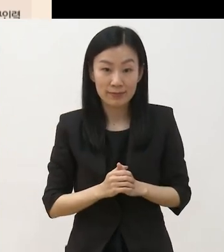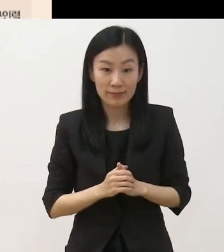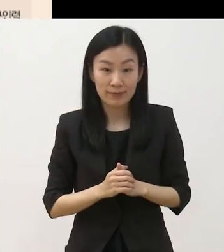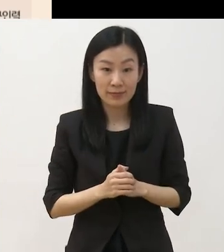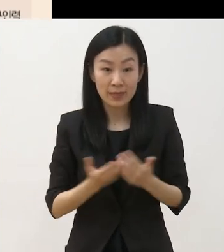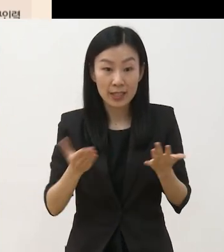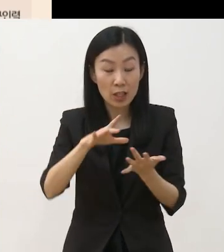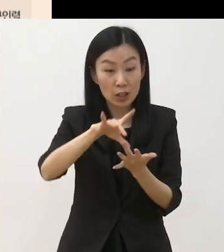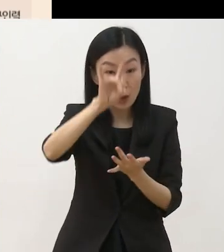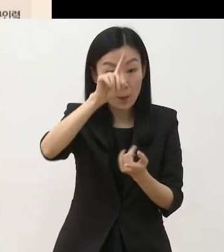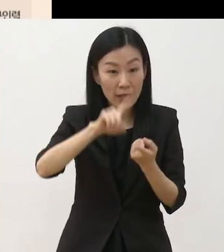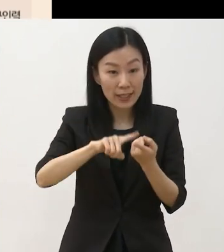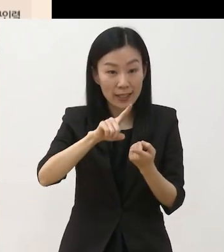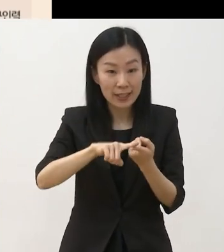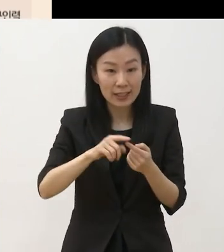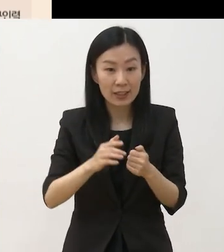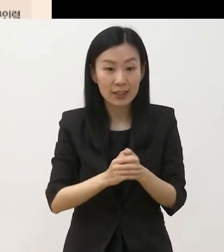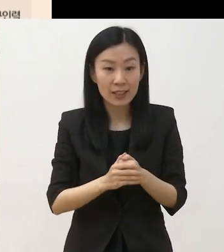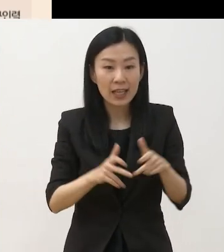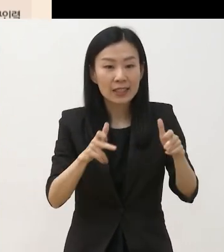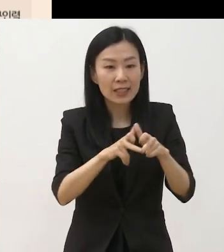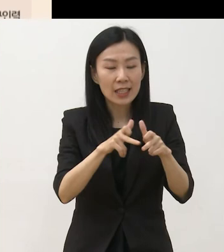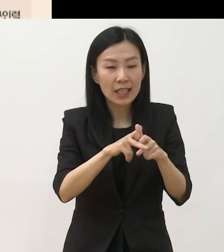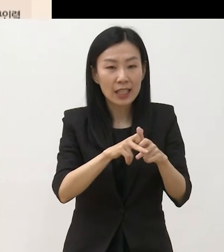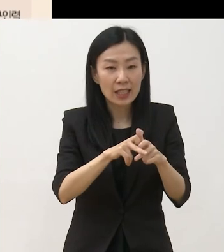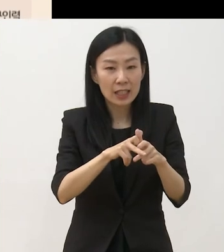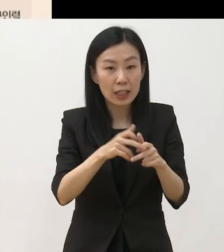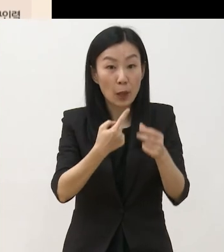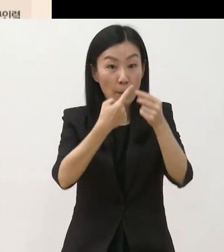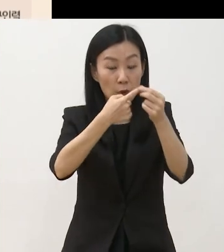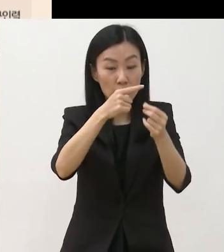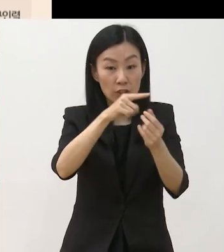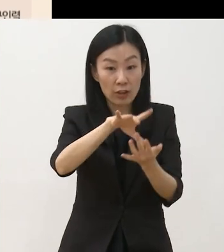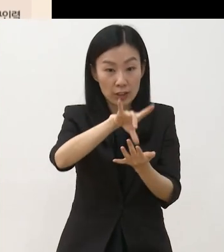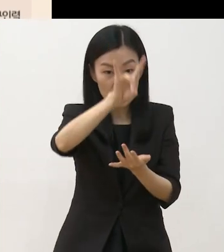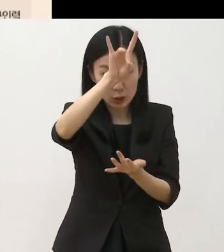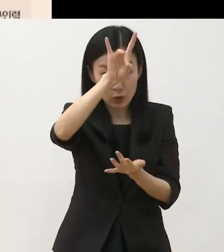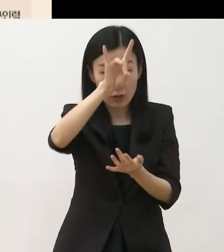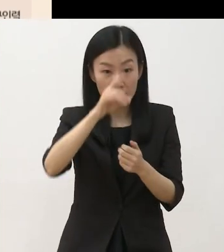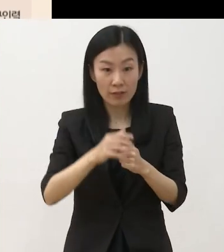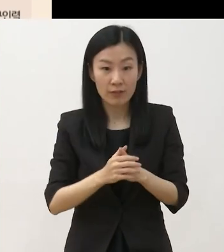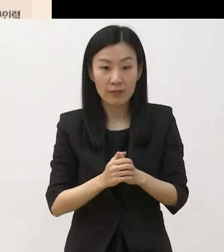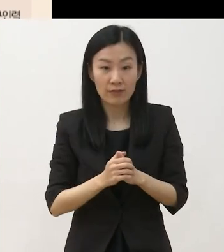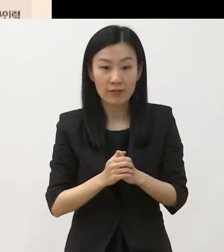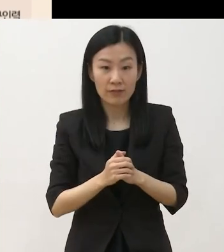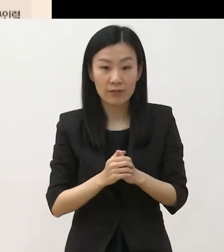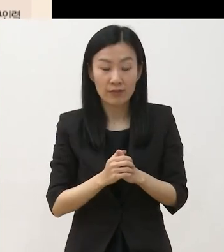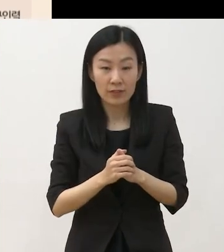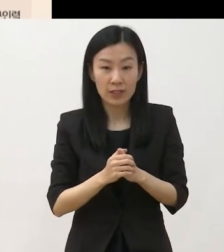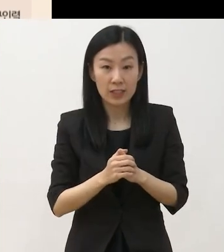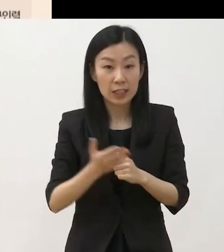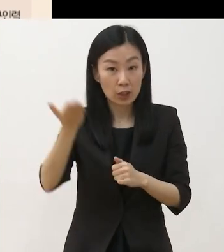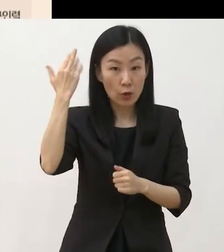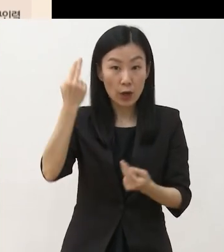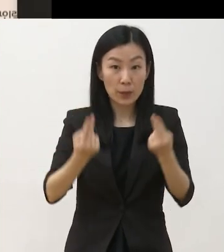선발에 대해서는 장애인 우선 채용 지원들이 변화된